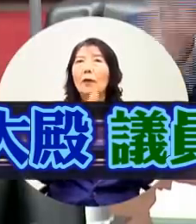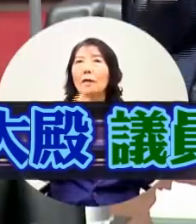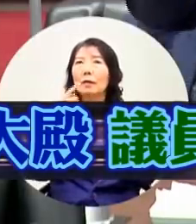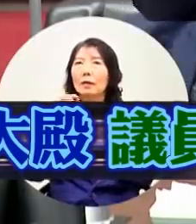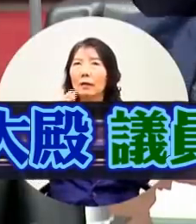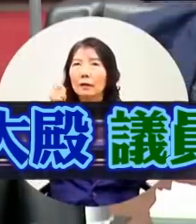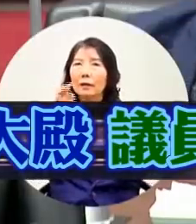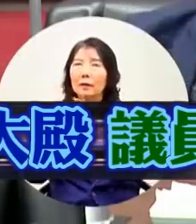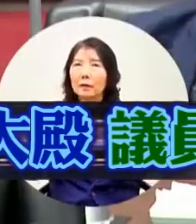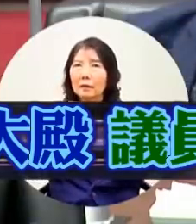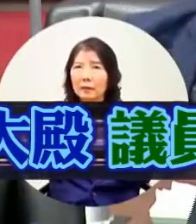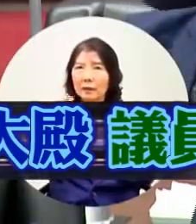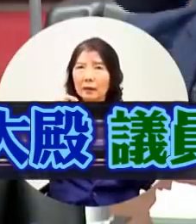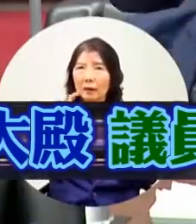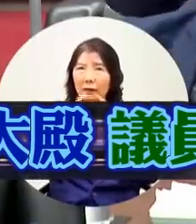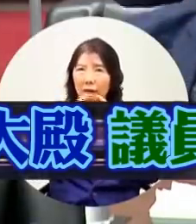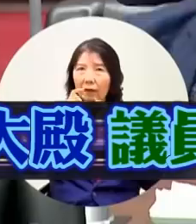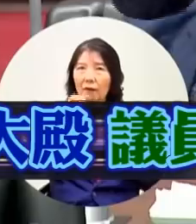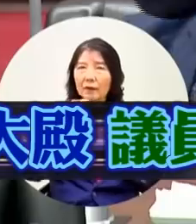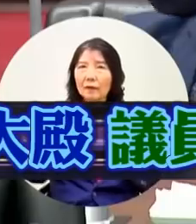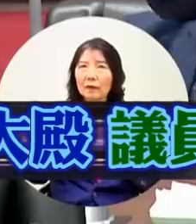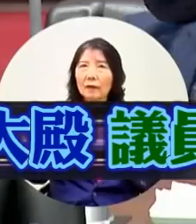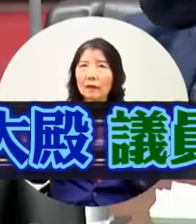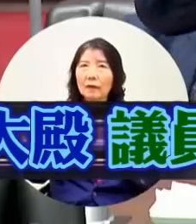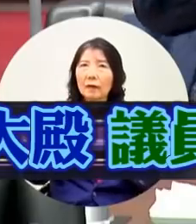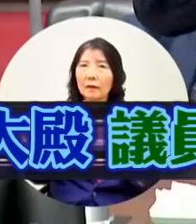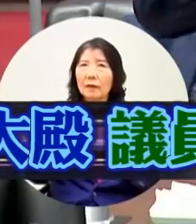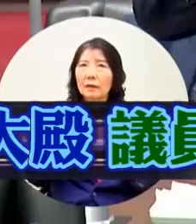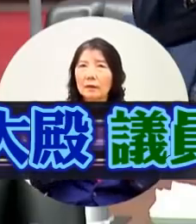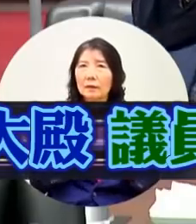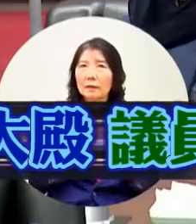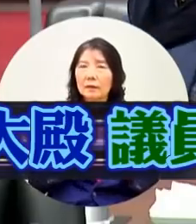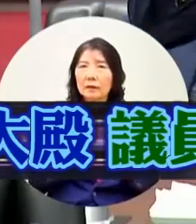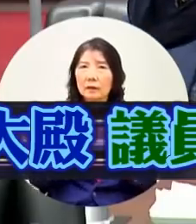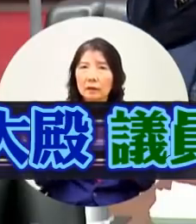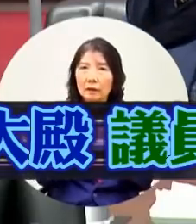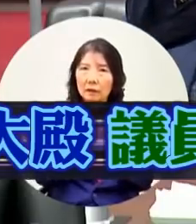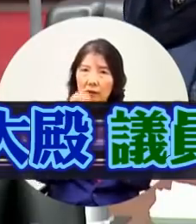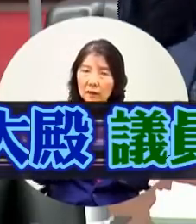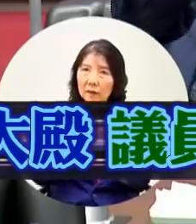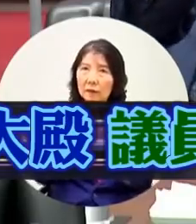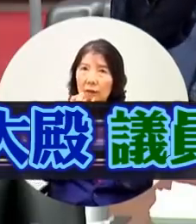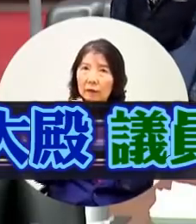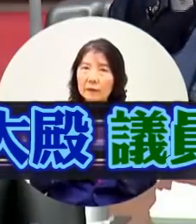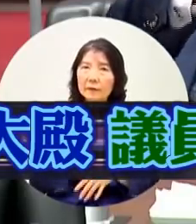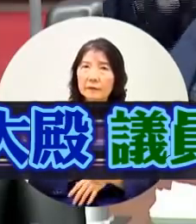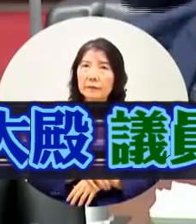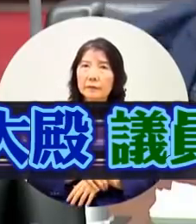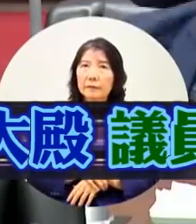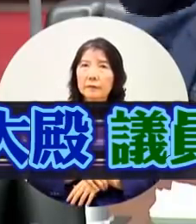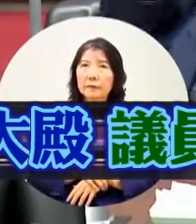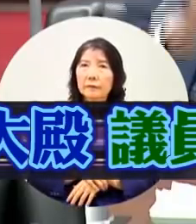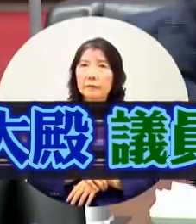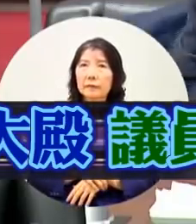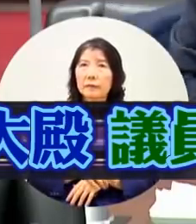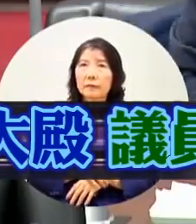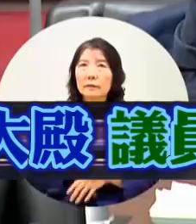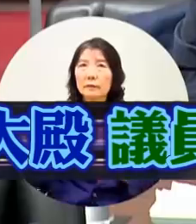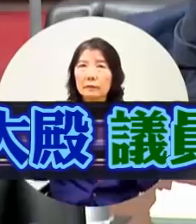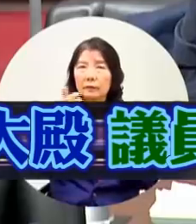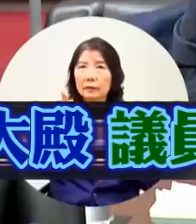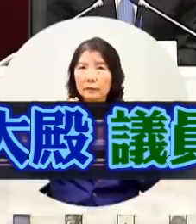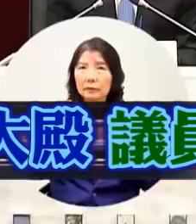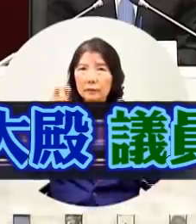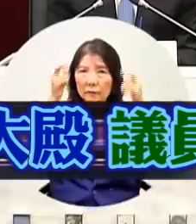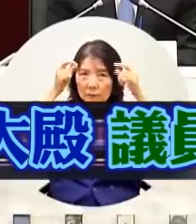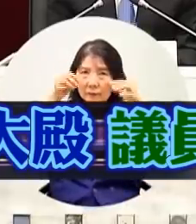了。高雄发大财。 议长，这是我的时间，如果你议长讲话，是不是可以让我时间暂停一下，好不好？ 是不是？ 好，时间暂停了。 好，议长， 高雄